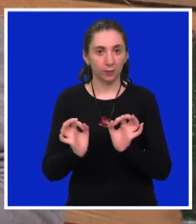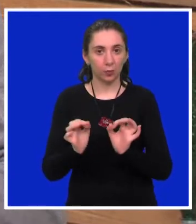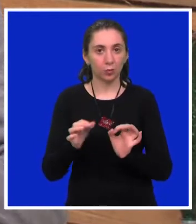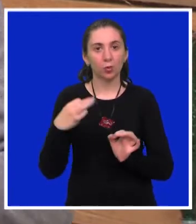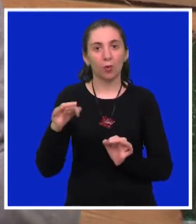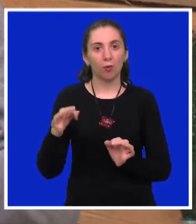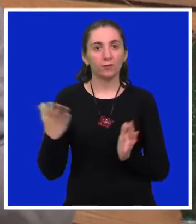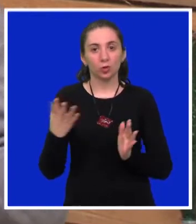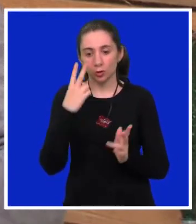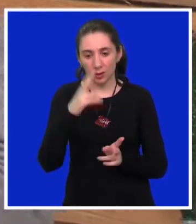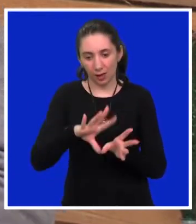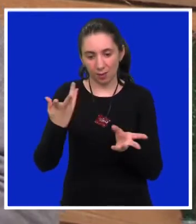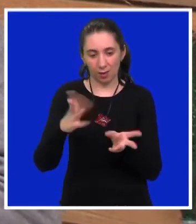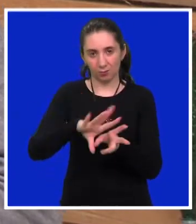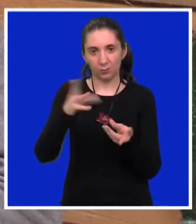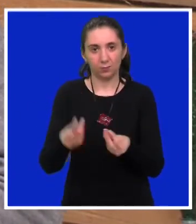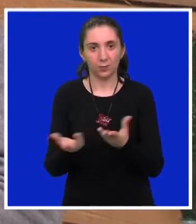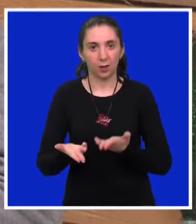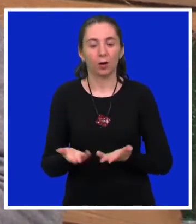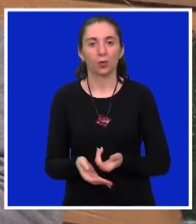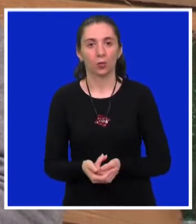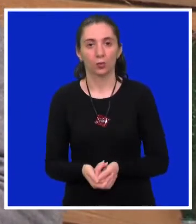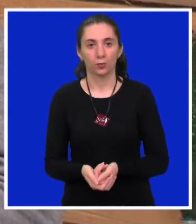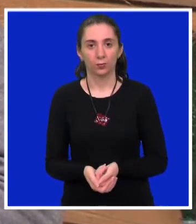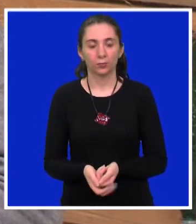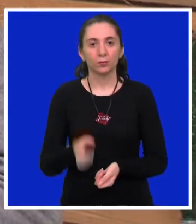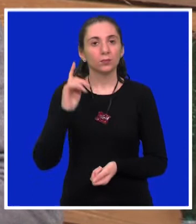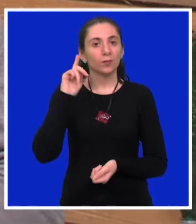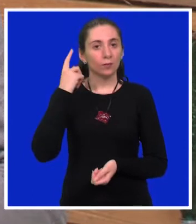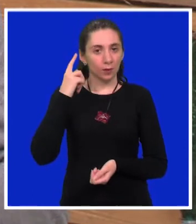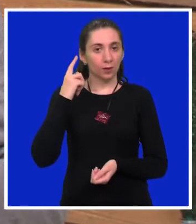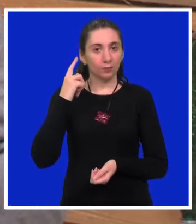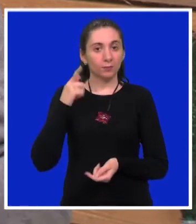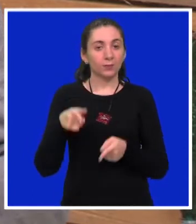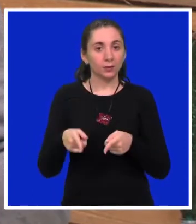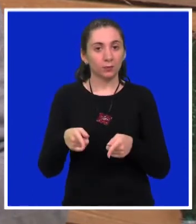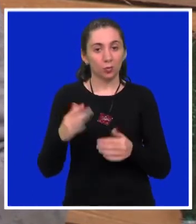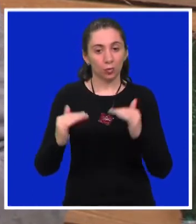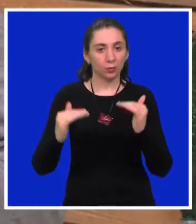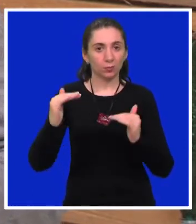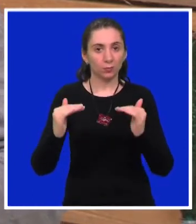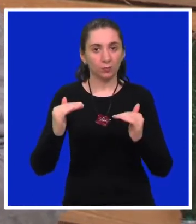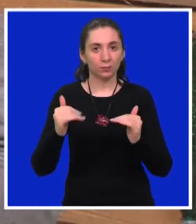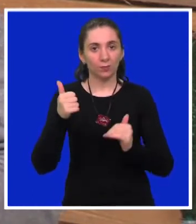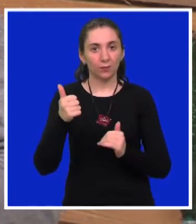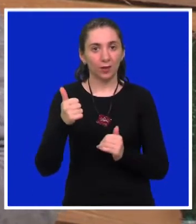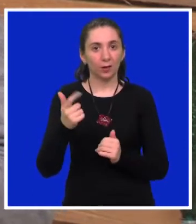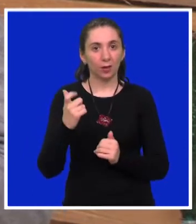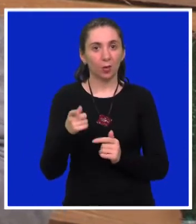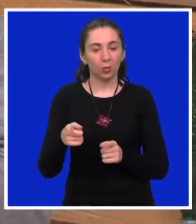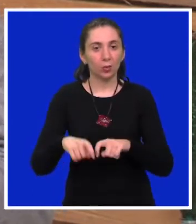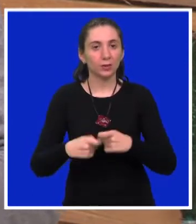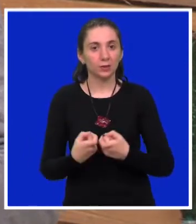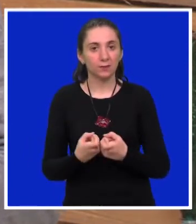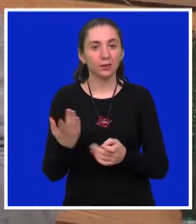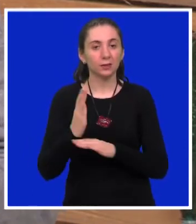25-30%, zavisi što se gleda, kako se gleda, ali mislim da tu negdje, mislim da je to